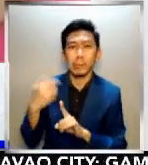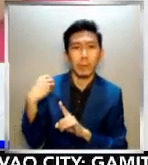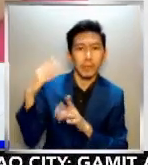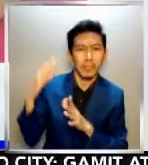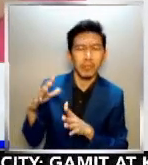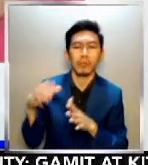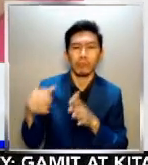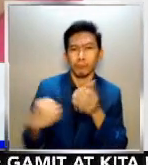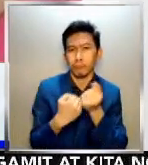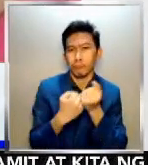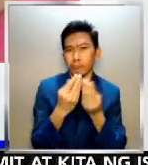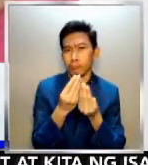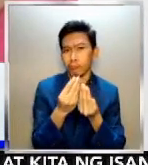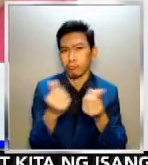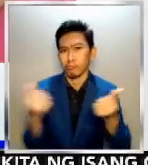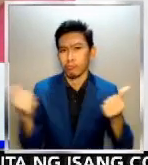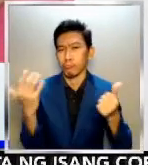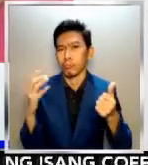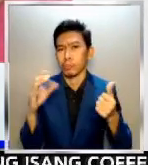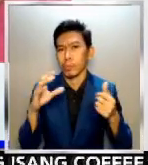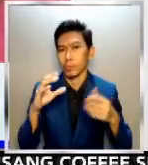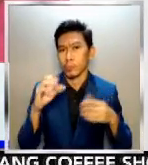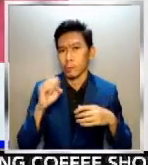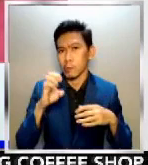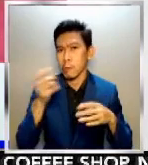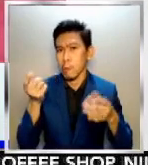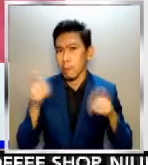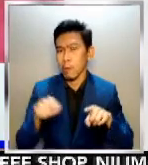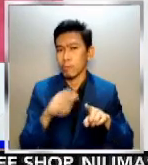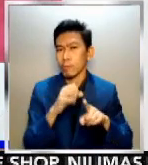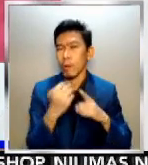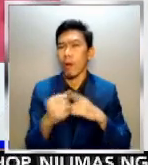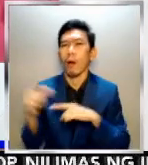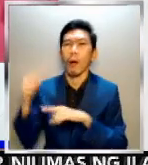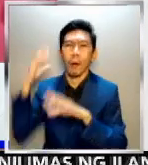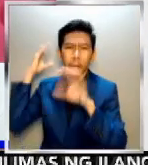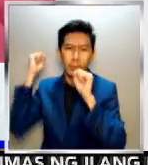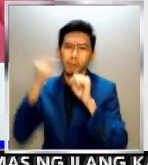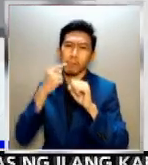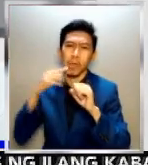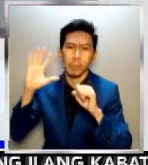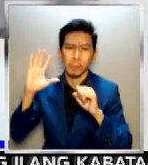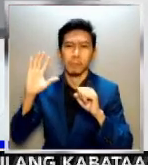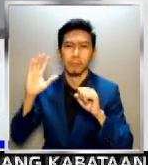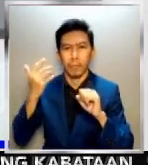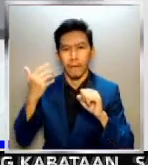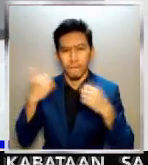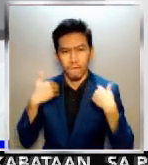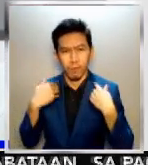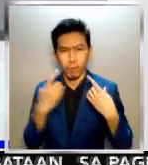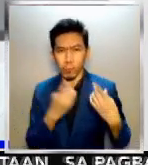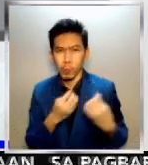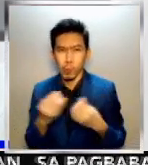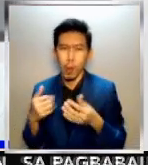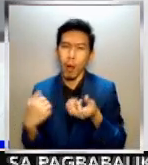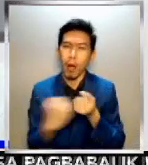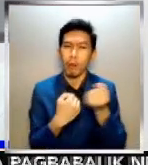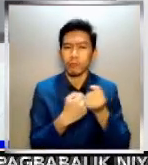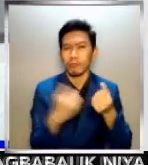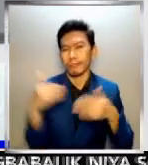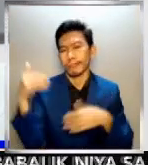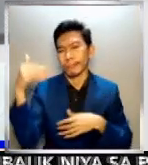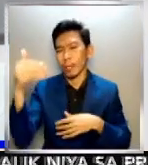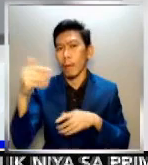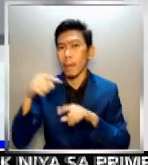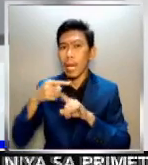na aaksyonan at bibigyan ng hustisya ang nangyari kay Rose. Kukunin din daw ng embassy ang pasaporte ni Rose at ipapaliwanag